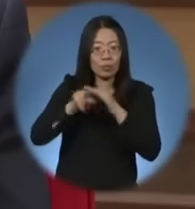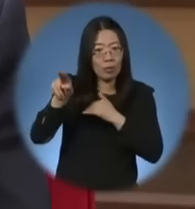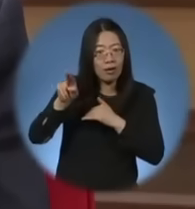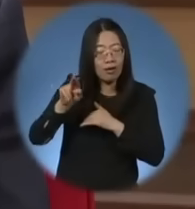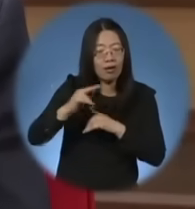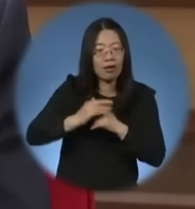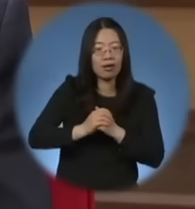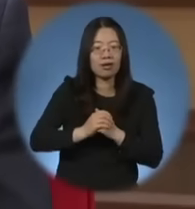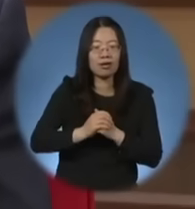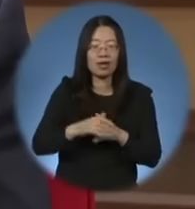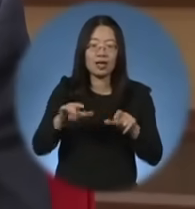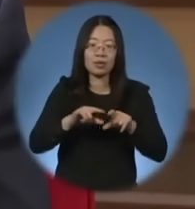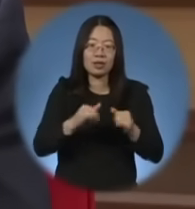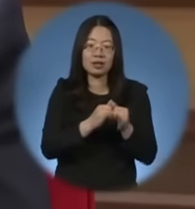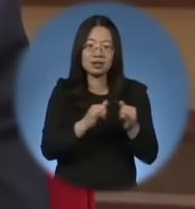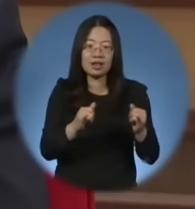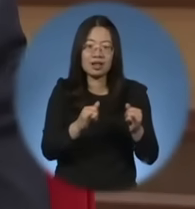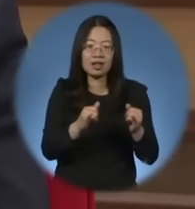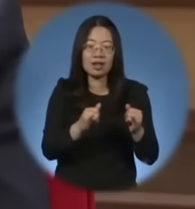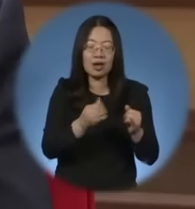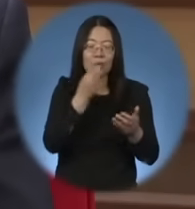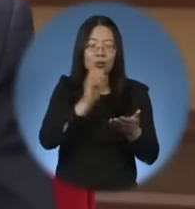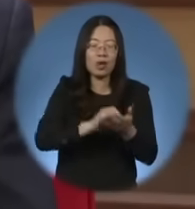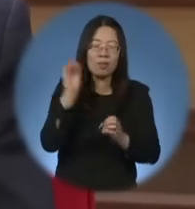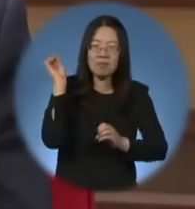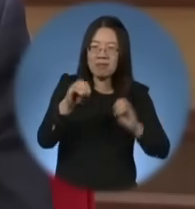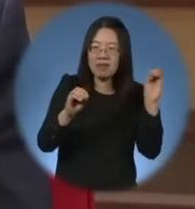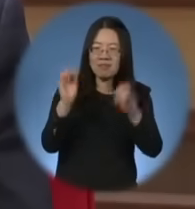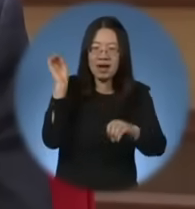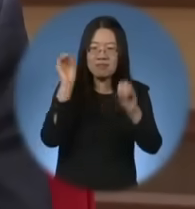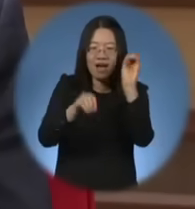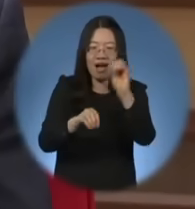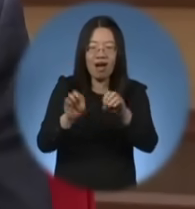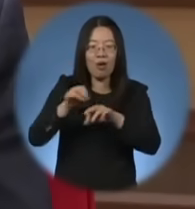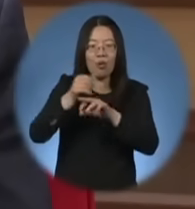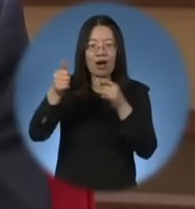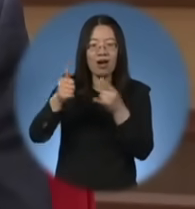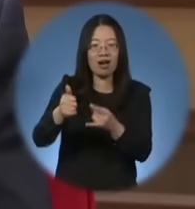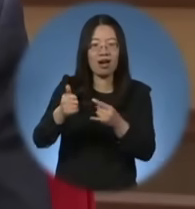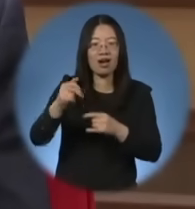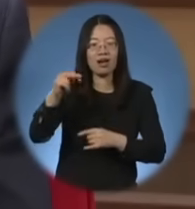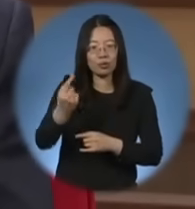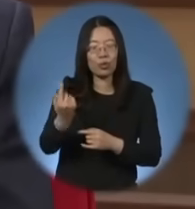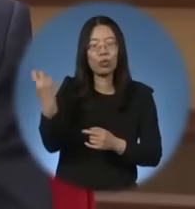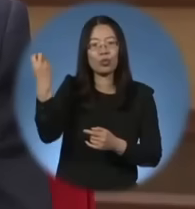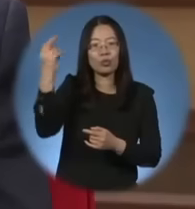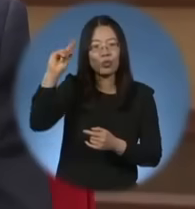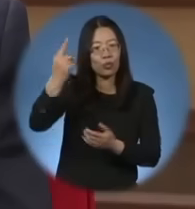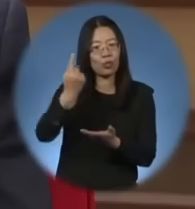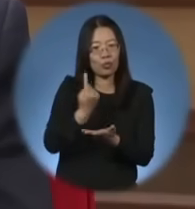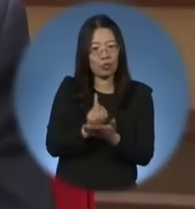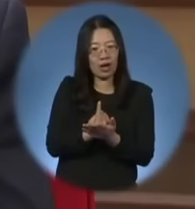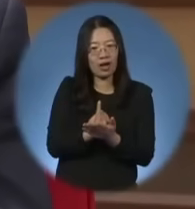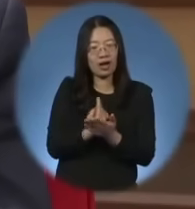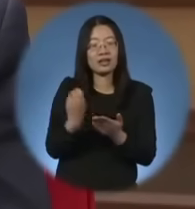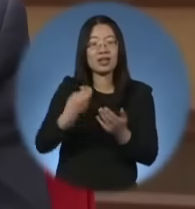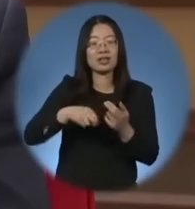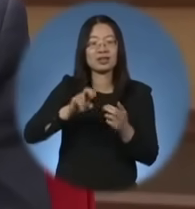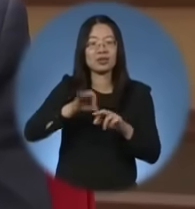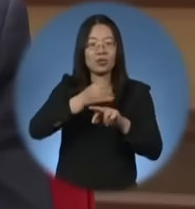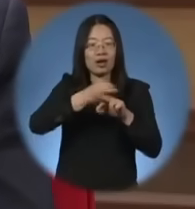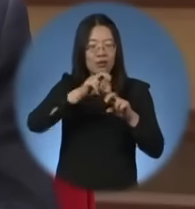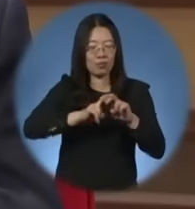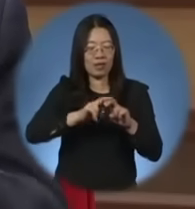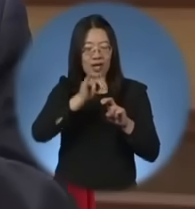또만 갔잖아요 일반 사람들이 돌팽이 던 졌잖아요 왕에게 그래도 들어와서 다시 왕이